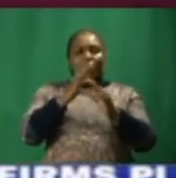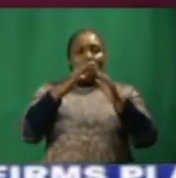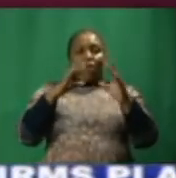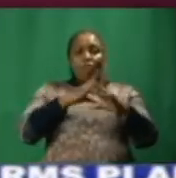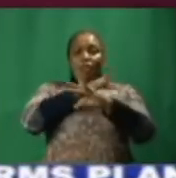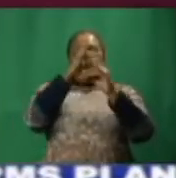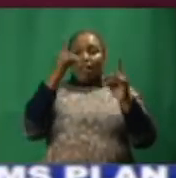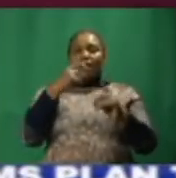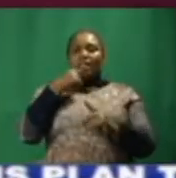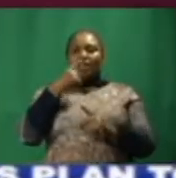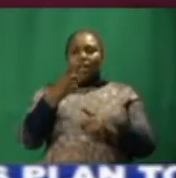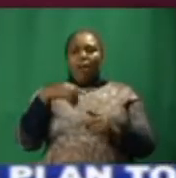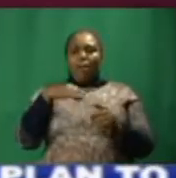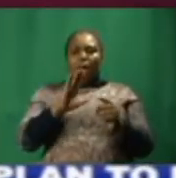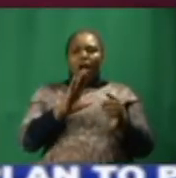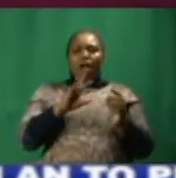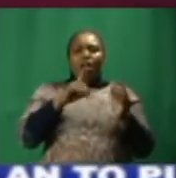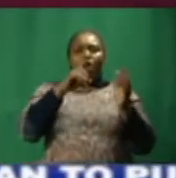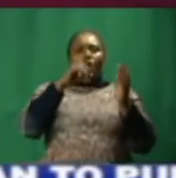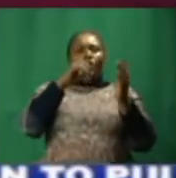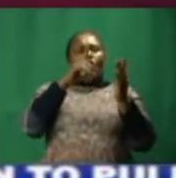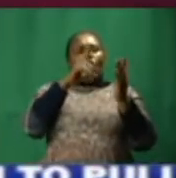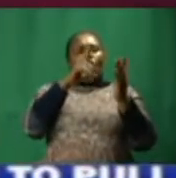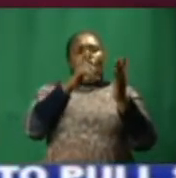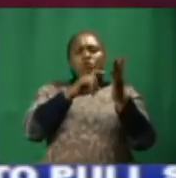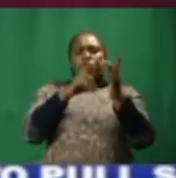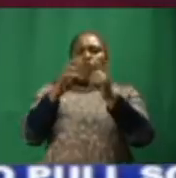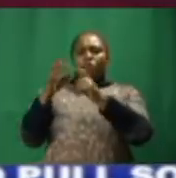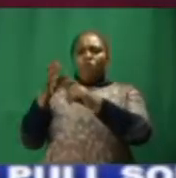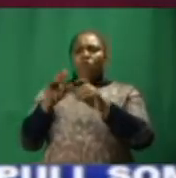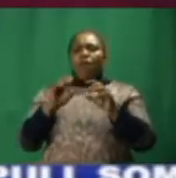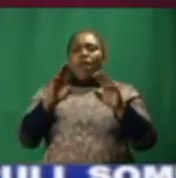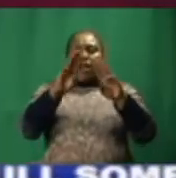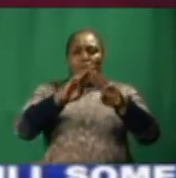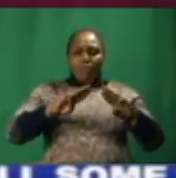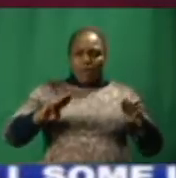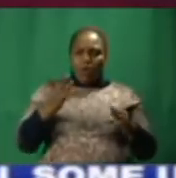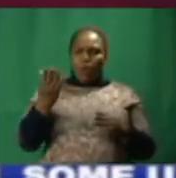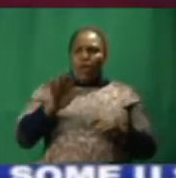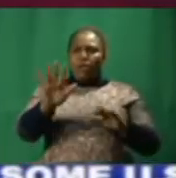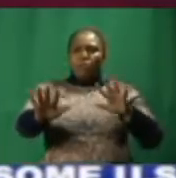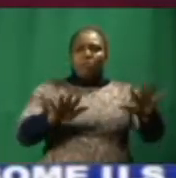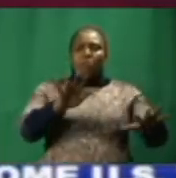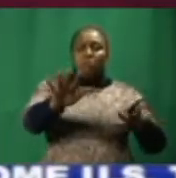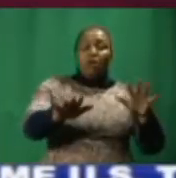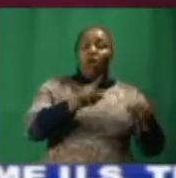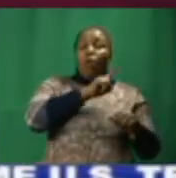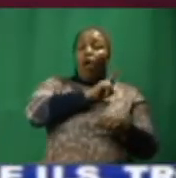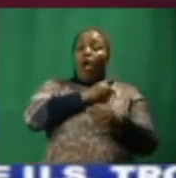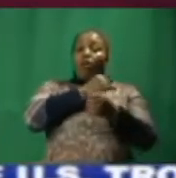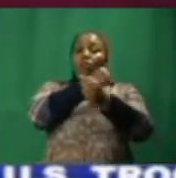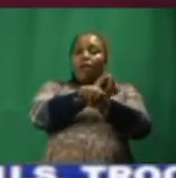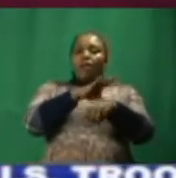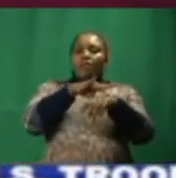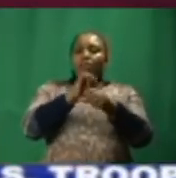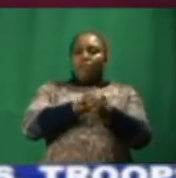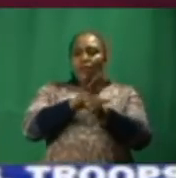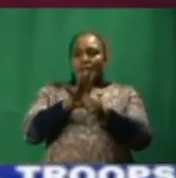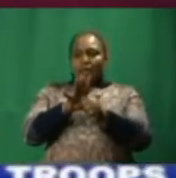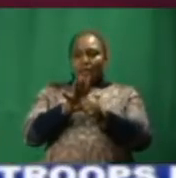kumele basule noma bafuthe tindzawo letitsinva bantfu uma kuphuma sicheme lesinye kude bavukele kwanza kwemkhuhlane